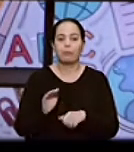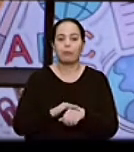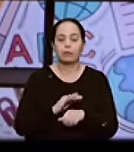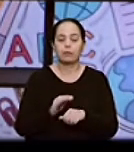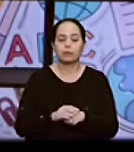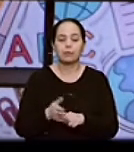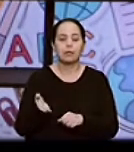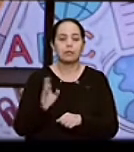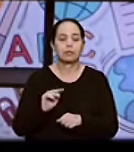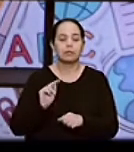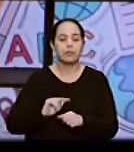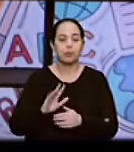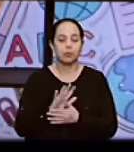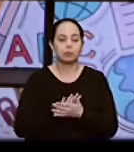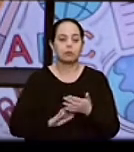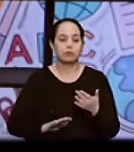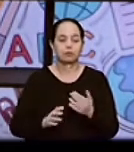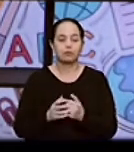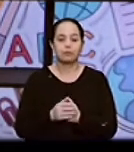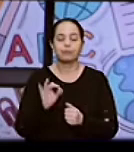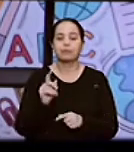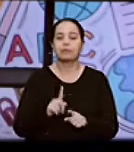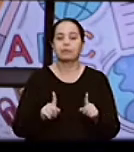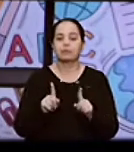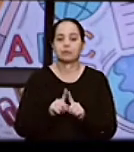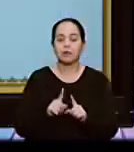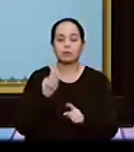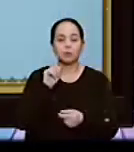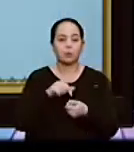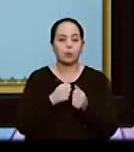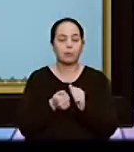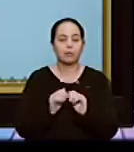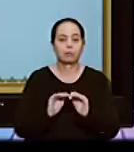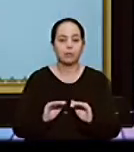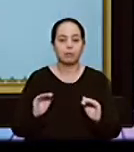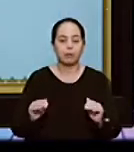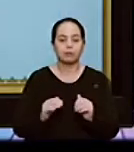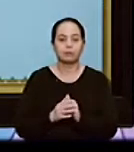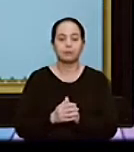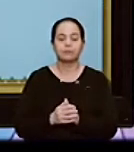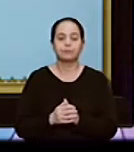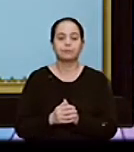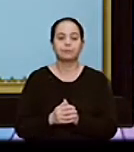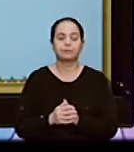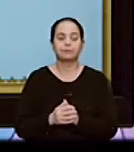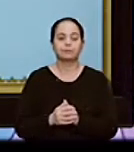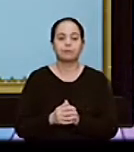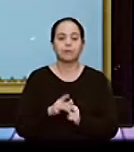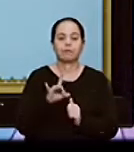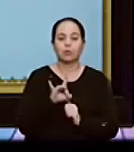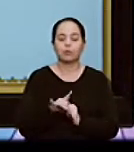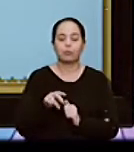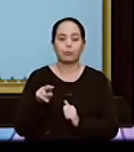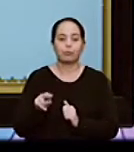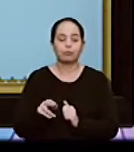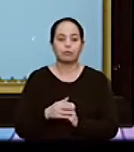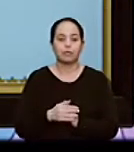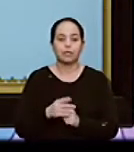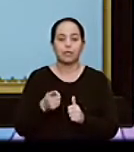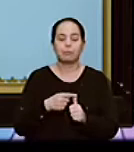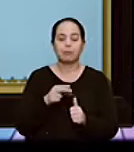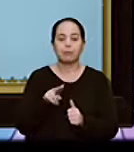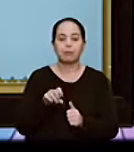Давайте работать дальше. Итак, запоминаем, ребята. В родительном падеже имена